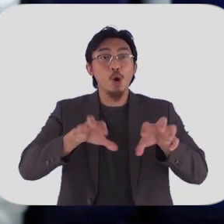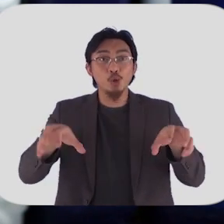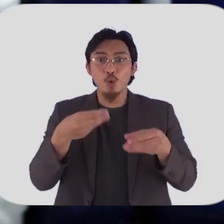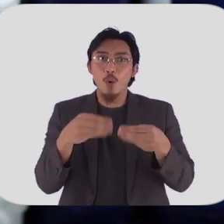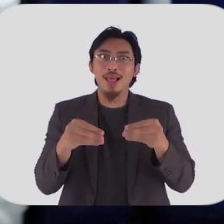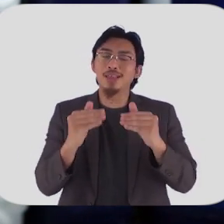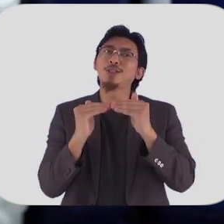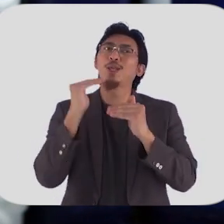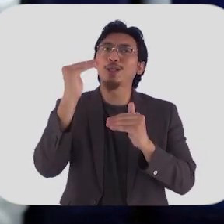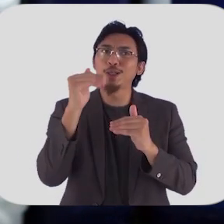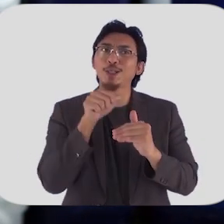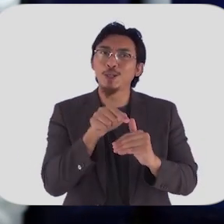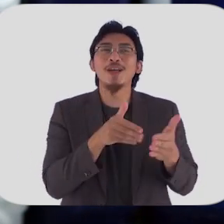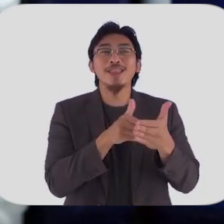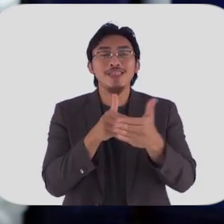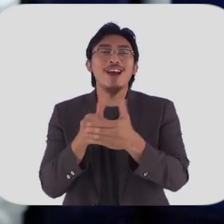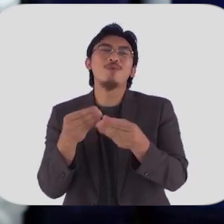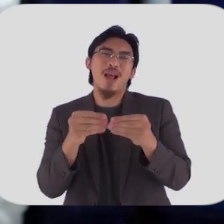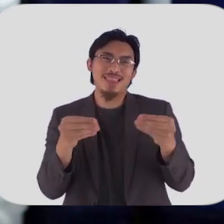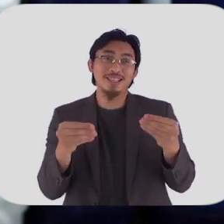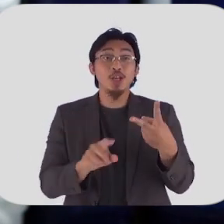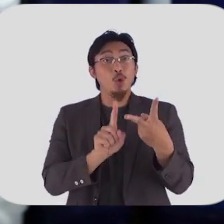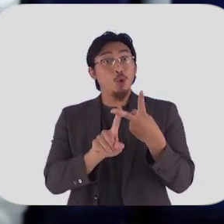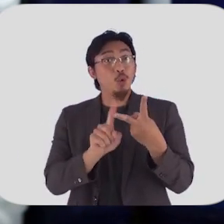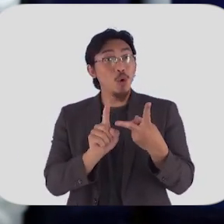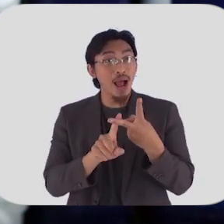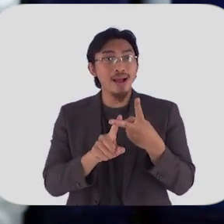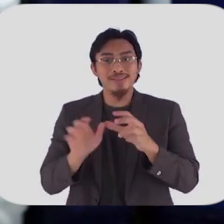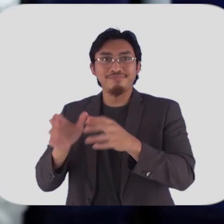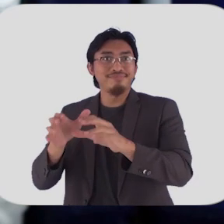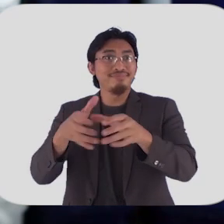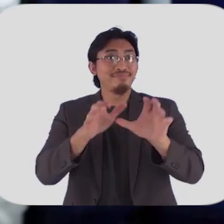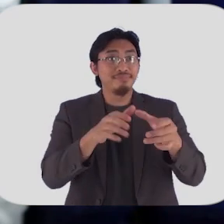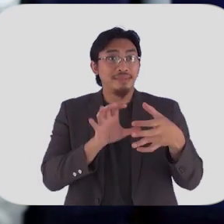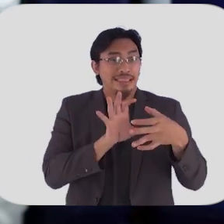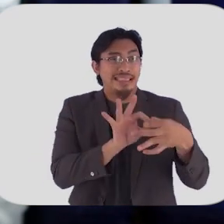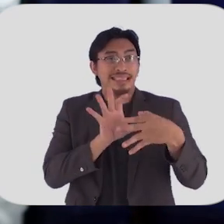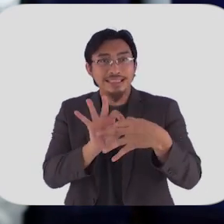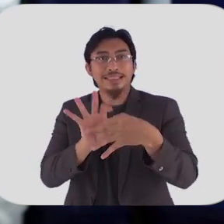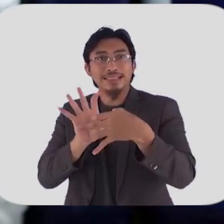kualitas tinggi. Itu salah satu tantangannya di kualitas sampah. Yang kedua tentunya